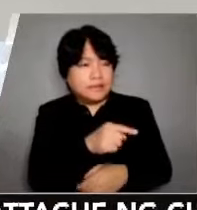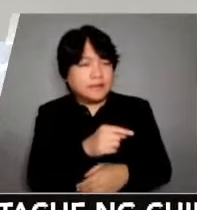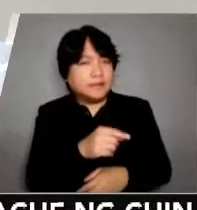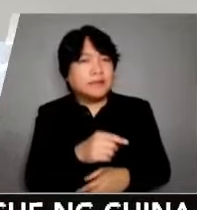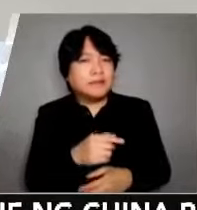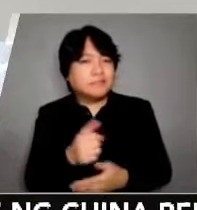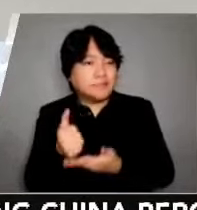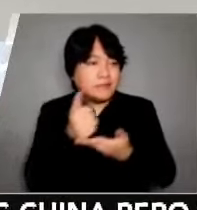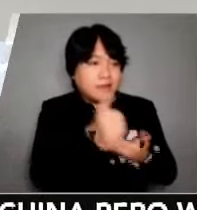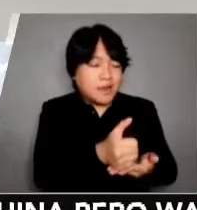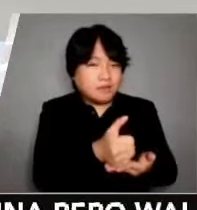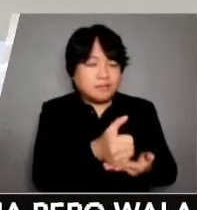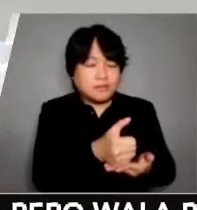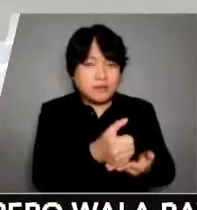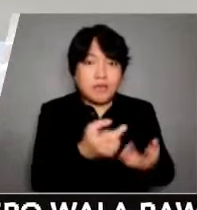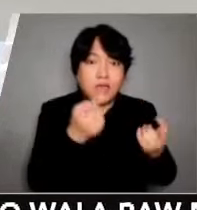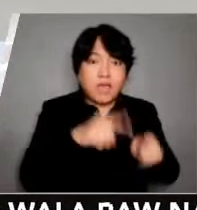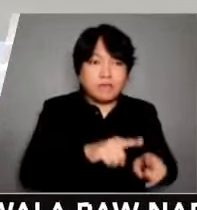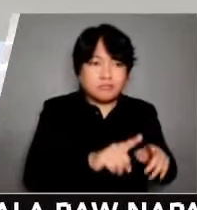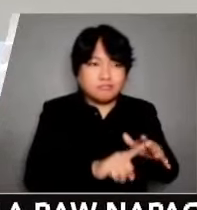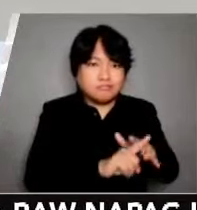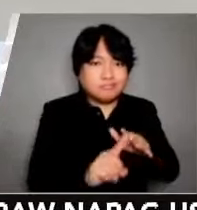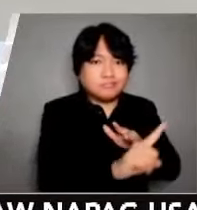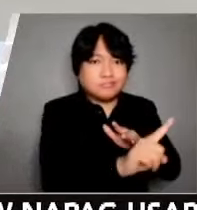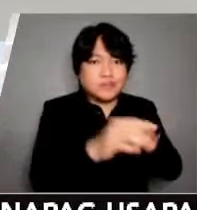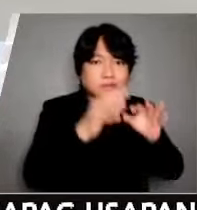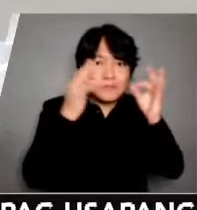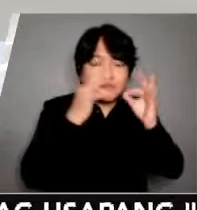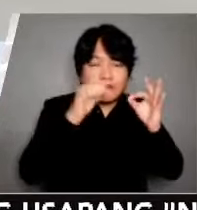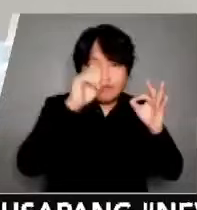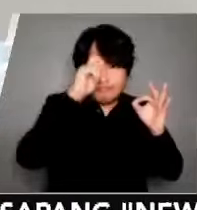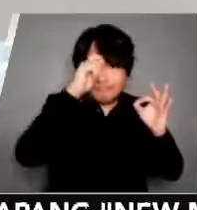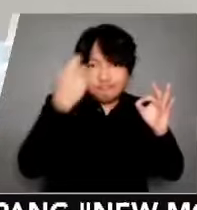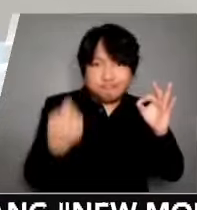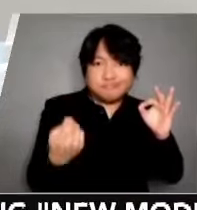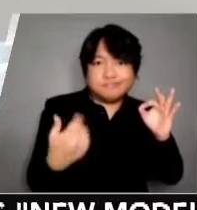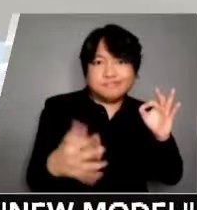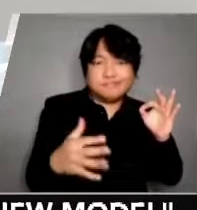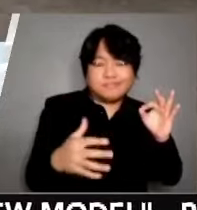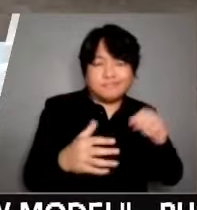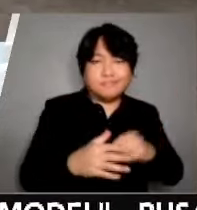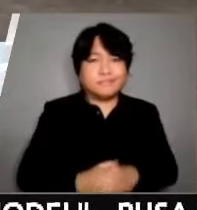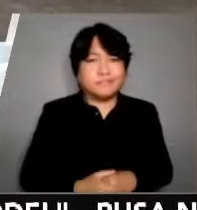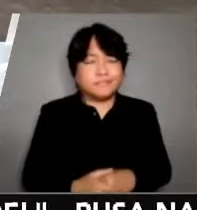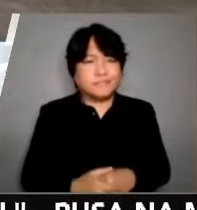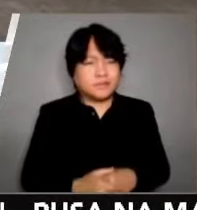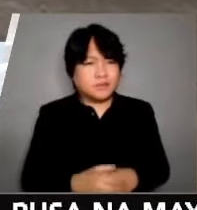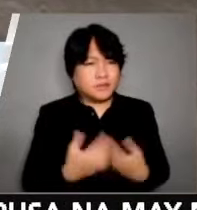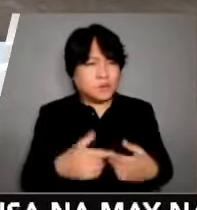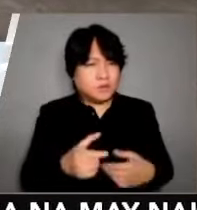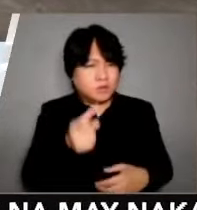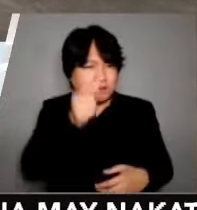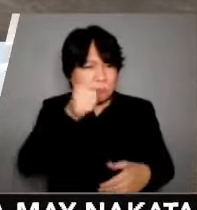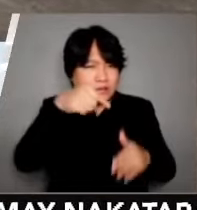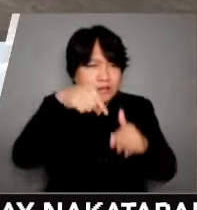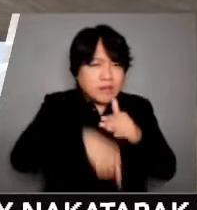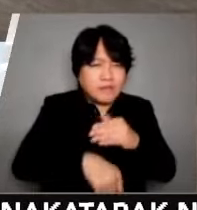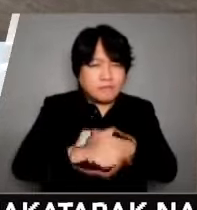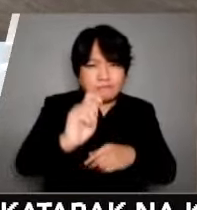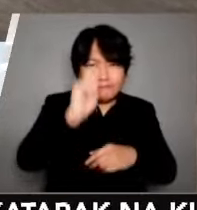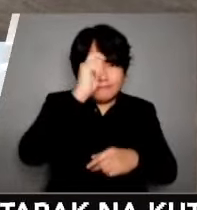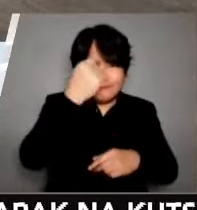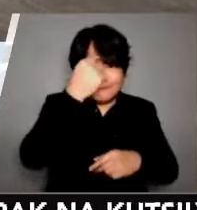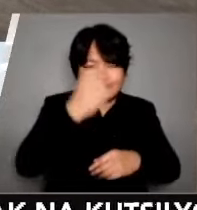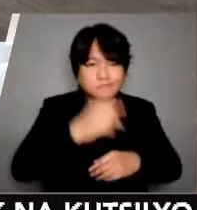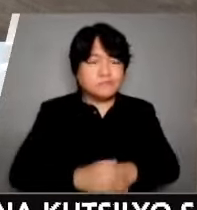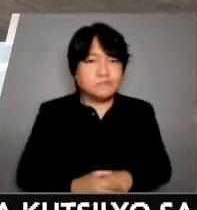hanggang sa natanggal ang kutsilyo sa ulo nito. Nasa 2 pulgada raw ang pagkakabaon ng kutsilyo. Pero mula noon, hindi pa